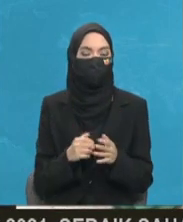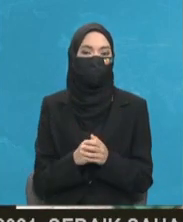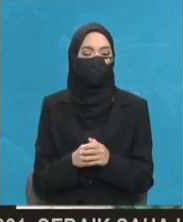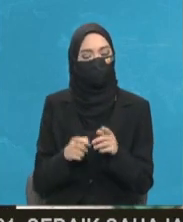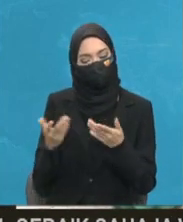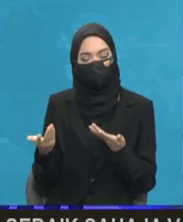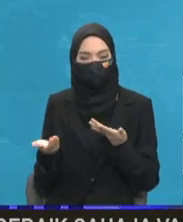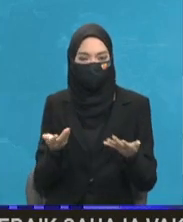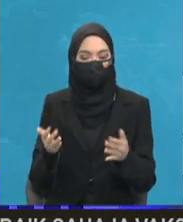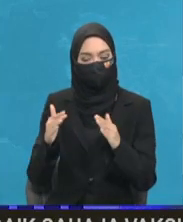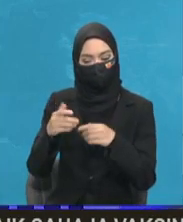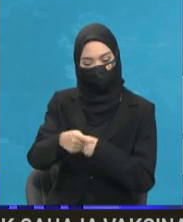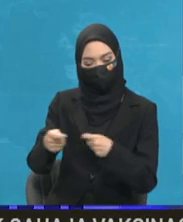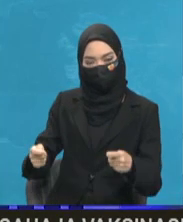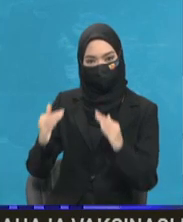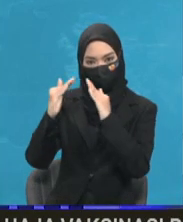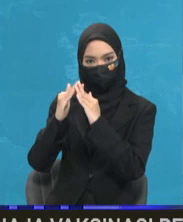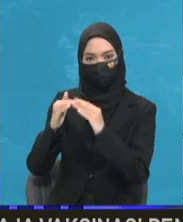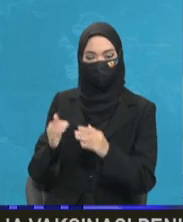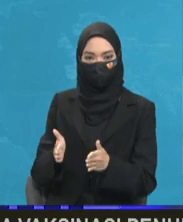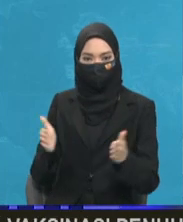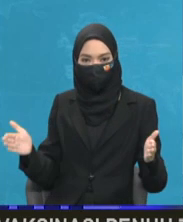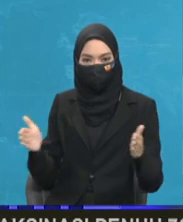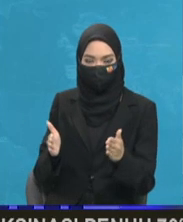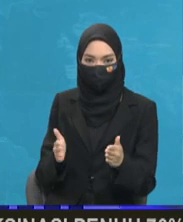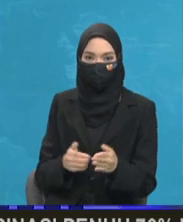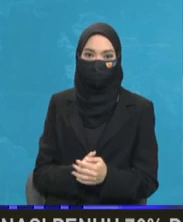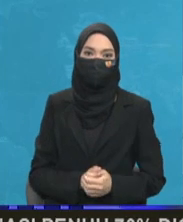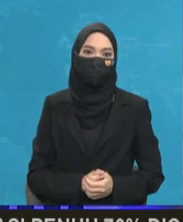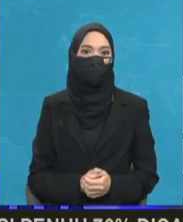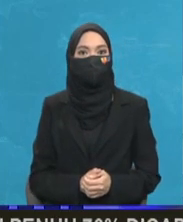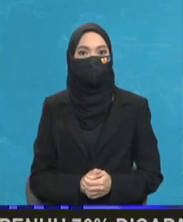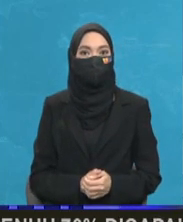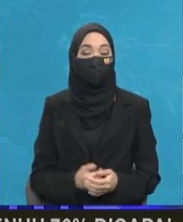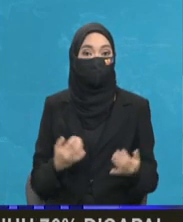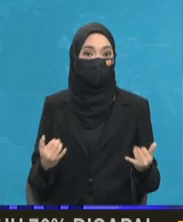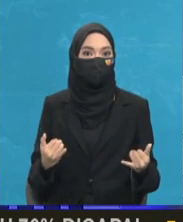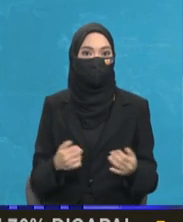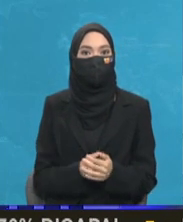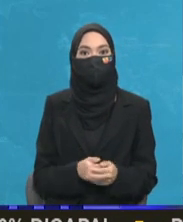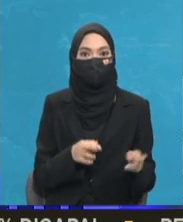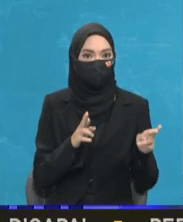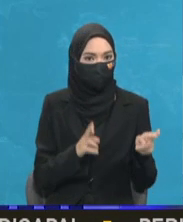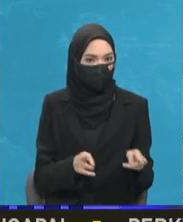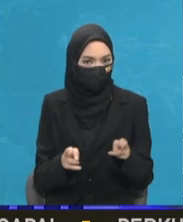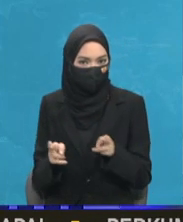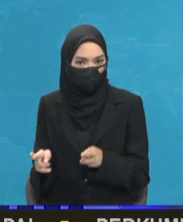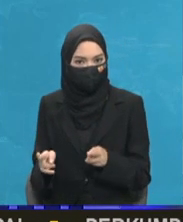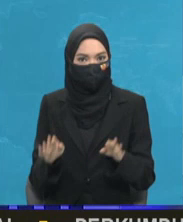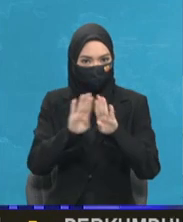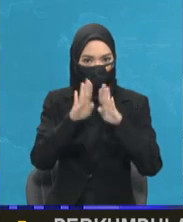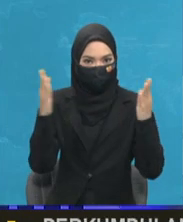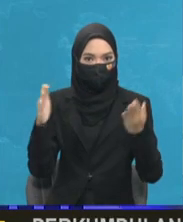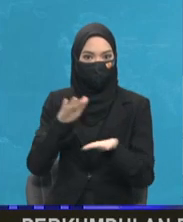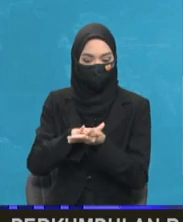kediaman Hai sementara itu perancangan dan persiapan pembukaan sekolah adalah masih di dalam penelitian cotan